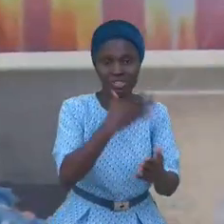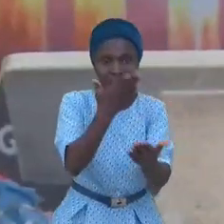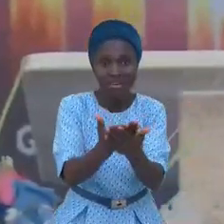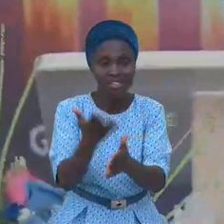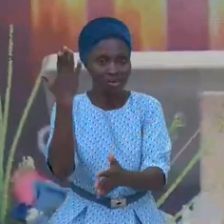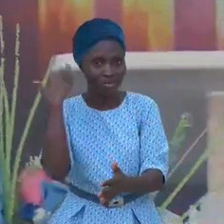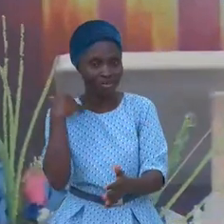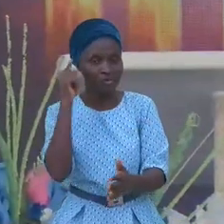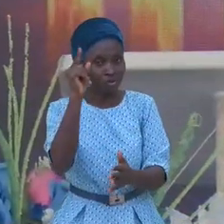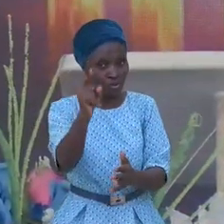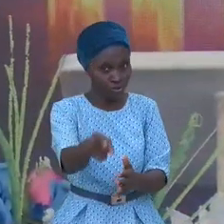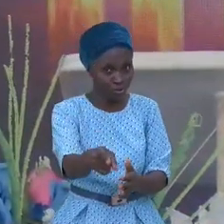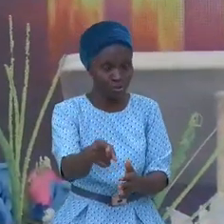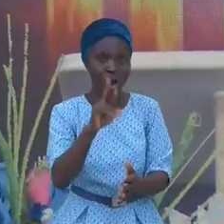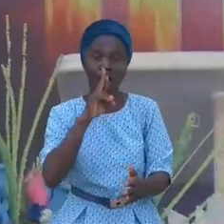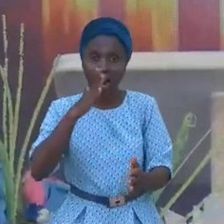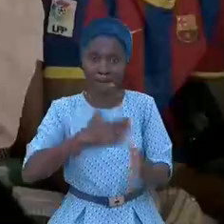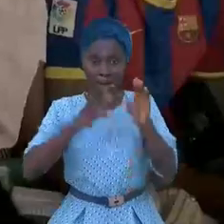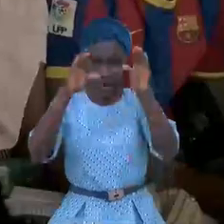Toi, mon candidat.